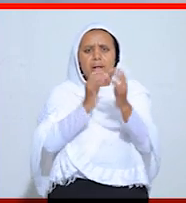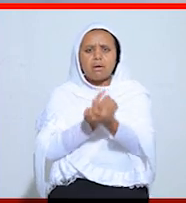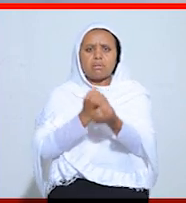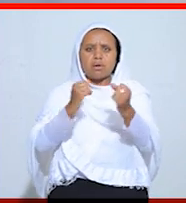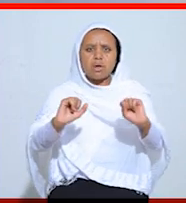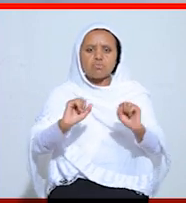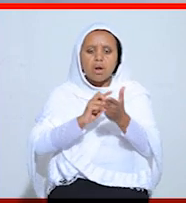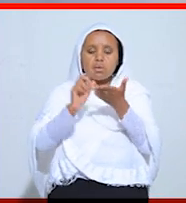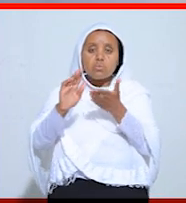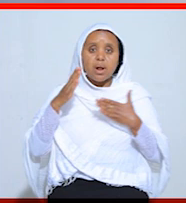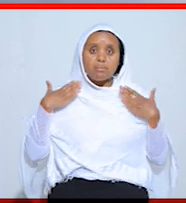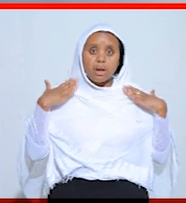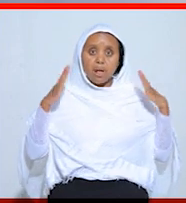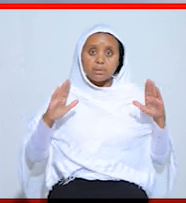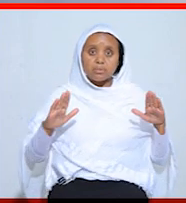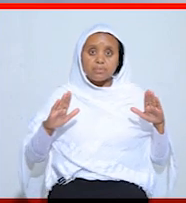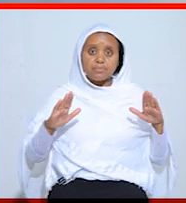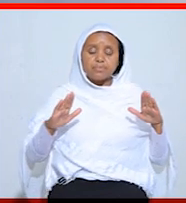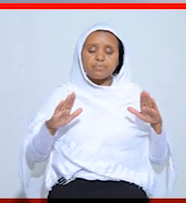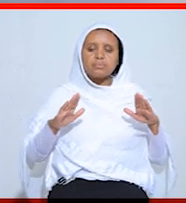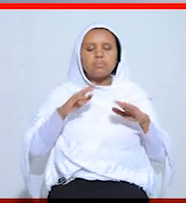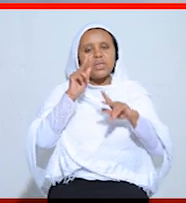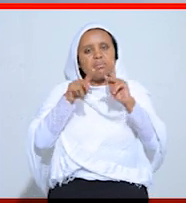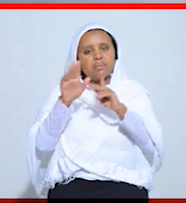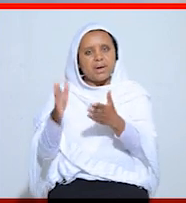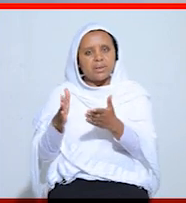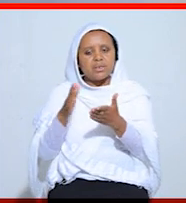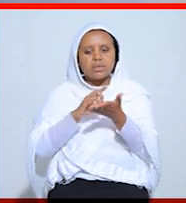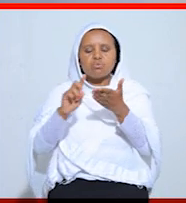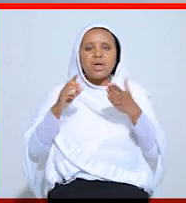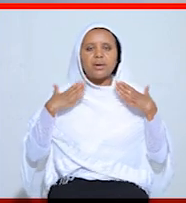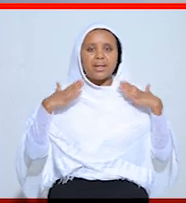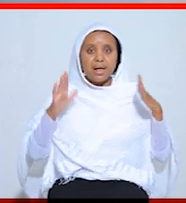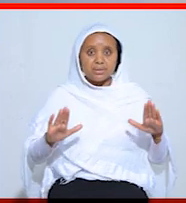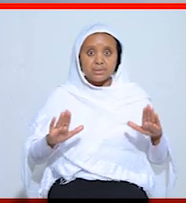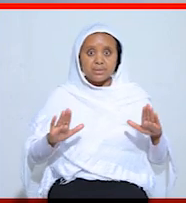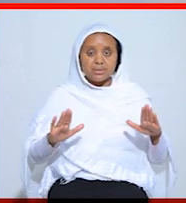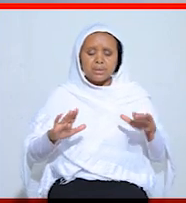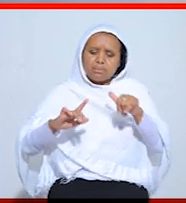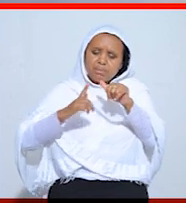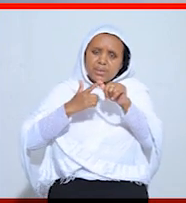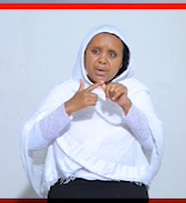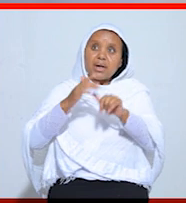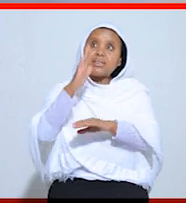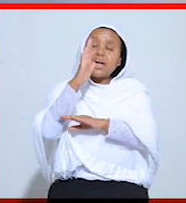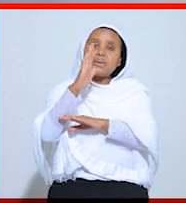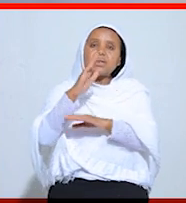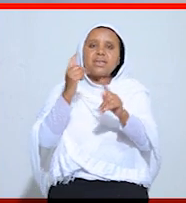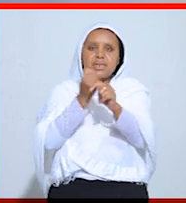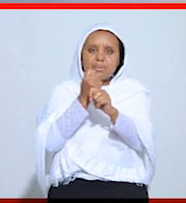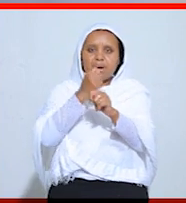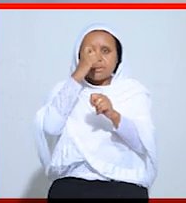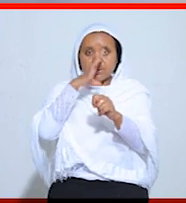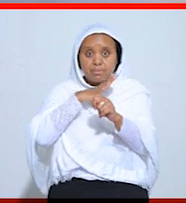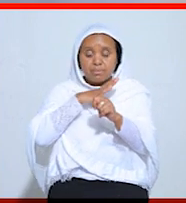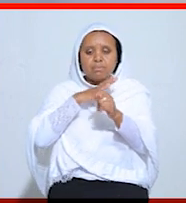ያድናቸዋል። ቅዱሳን መላእክት ምእመናን፣ ቅዱሳን መላእክት በመጀመሪያ እግዚአብሔር ንግበር